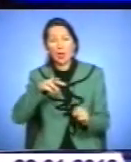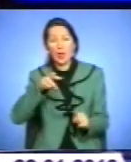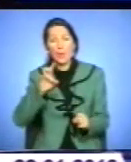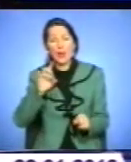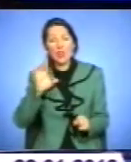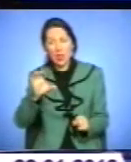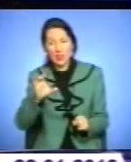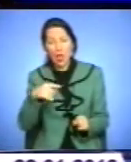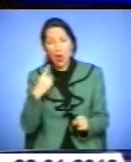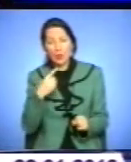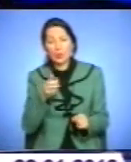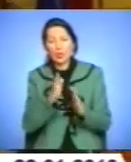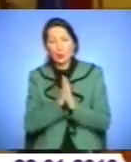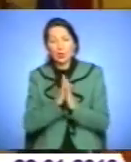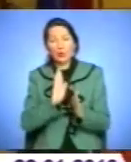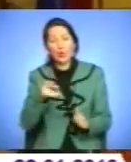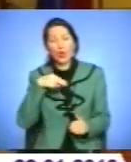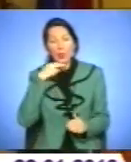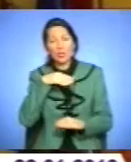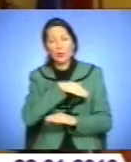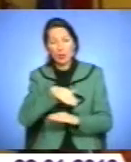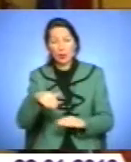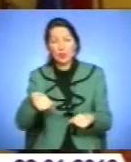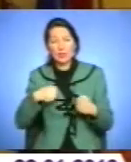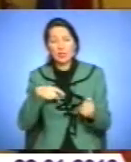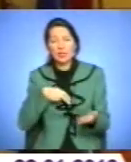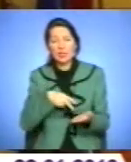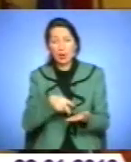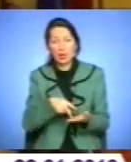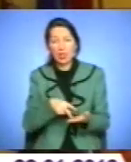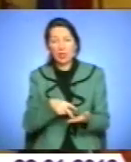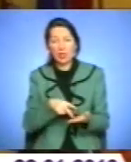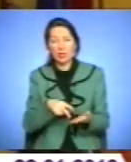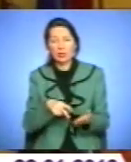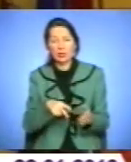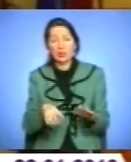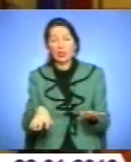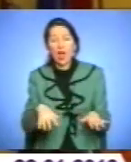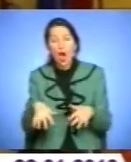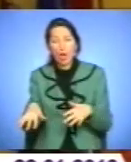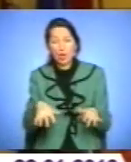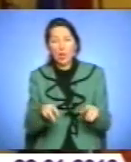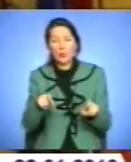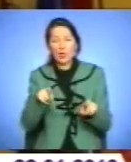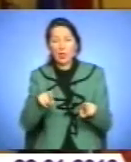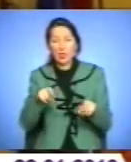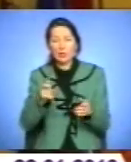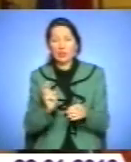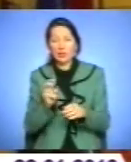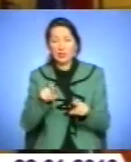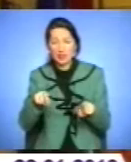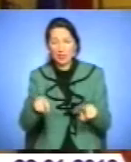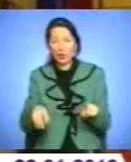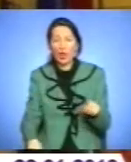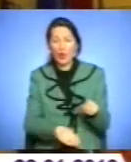бути обережними на вулиці. Старайтеся ходити на розслаблених, зігнутих в колінах ногах. Завжди поволі,